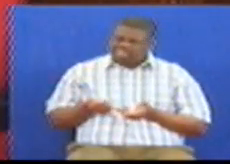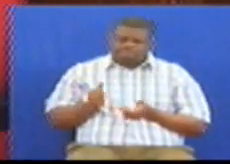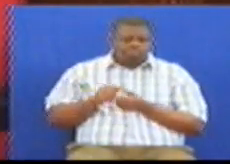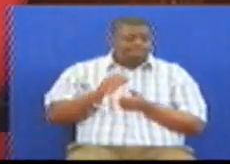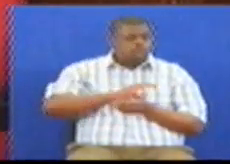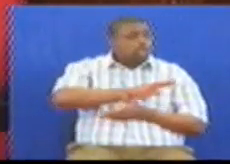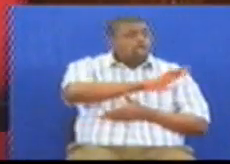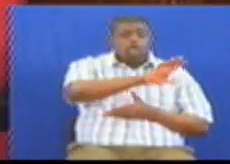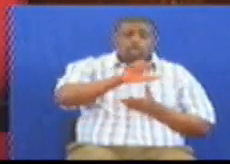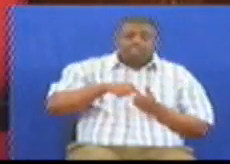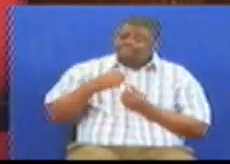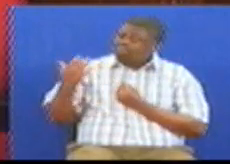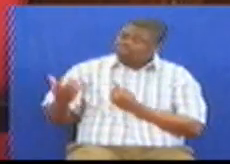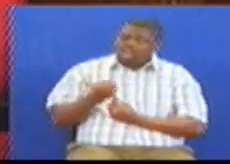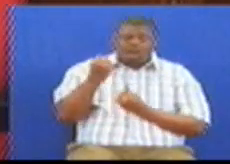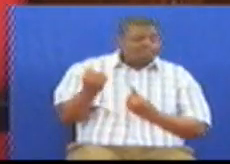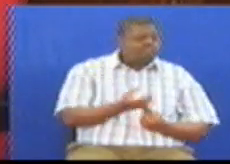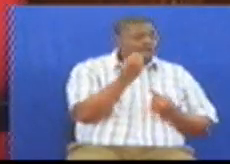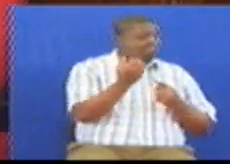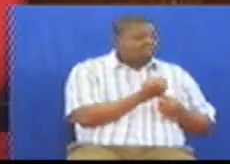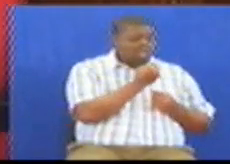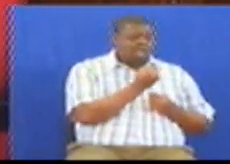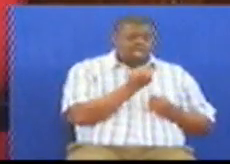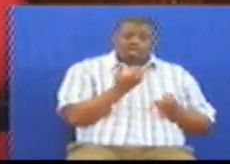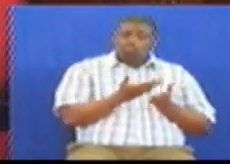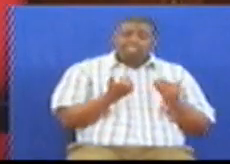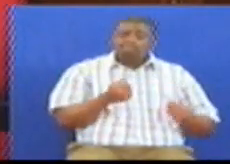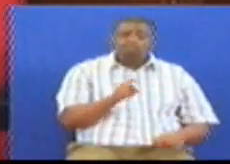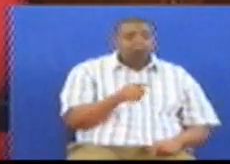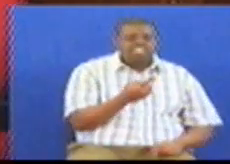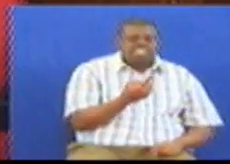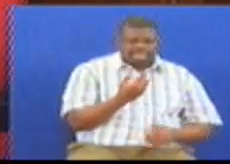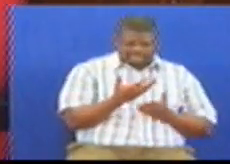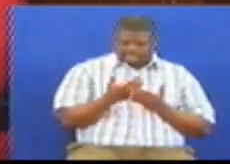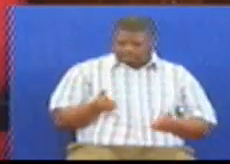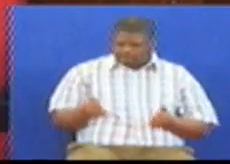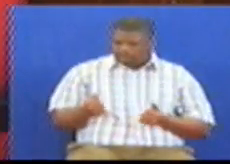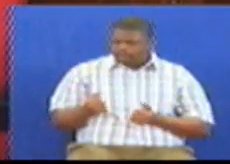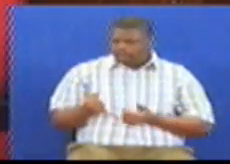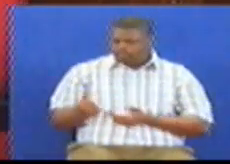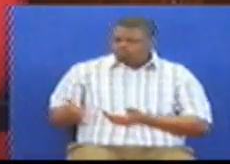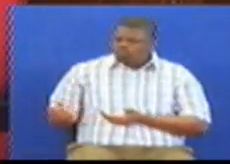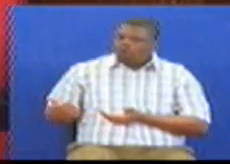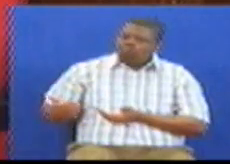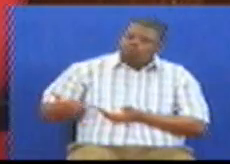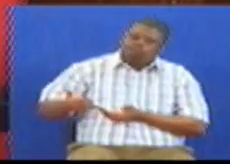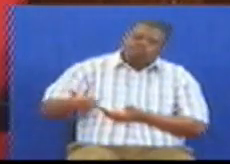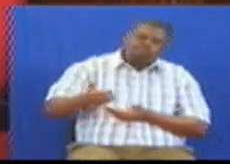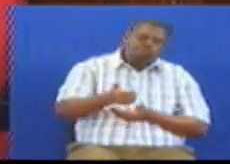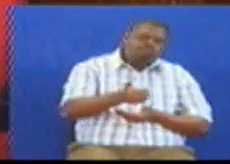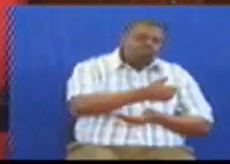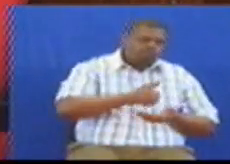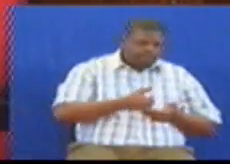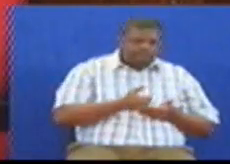yote haya yanafanikiwa ni kwa sababu ya usimamizi wa kukusanya mapato thabiti, na vile vyanzo vya mapato ambavyo